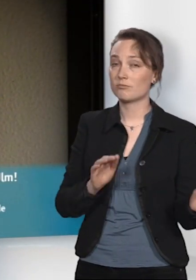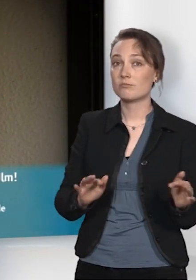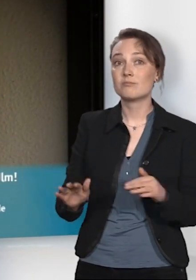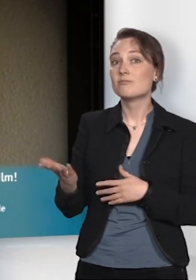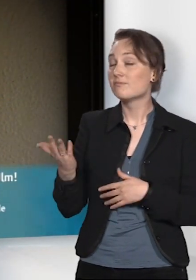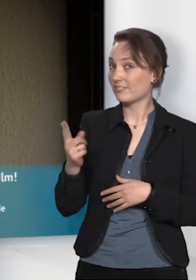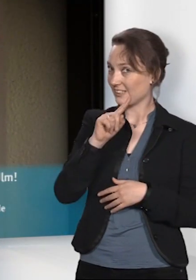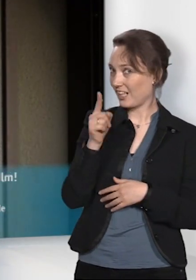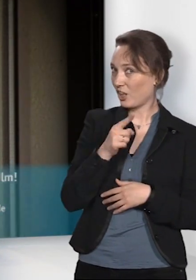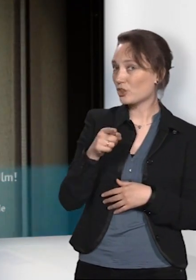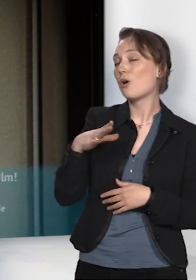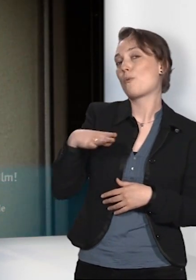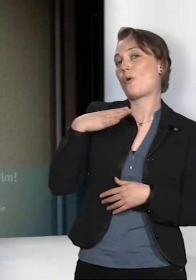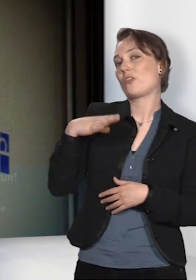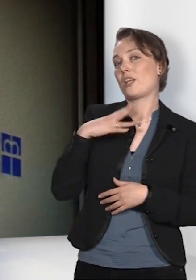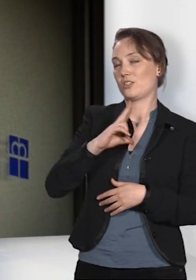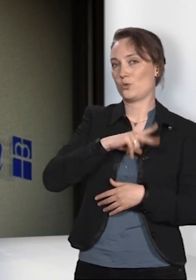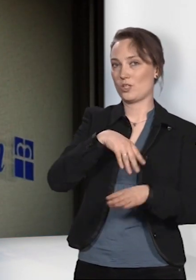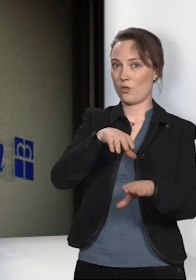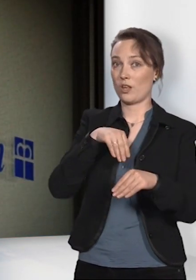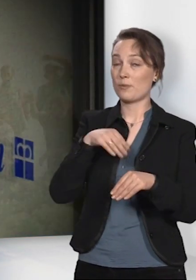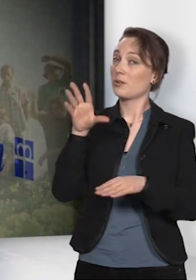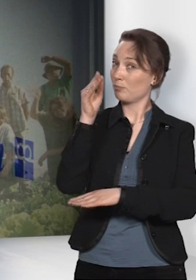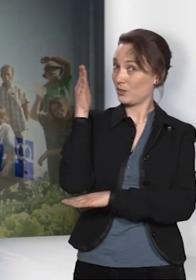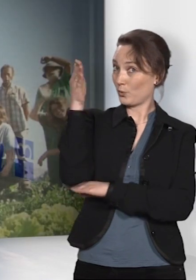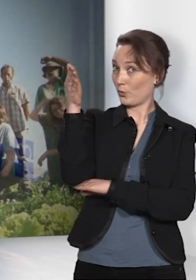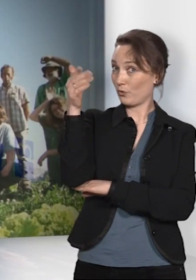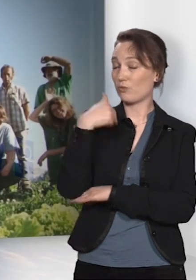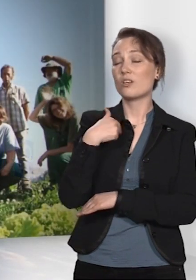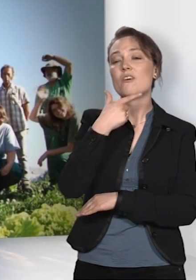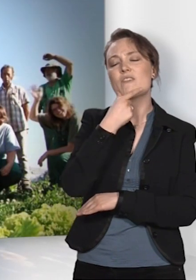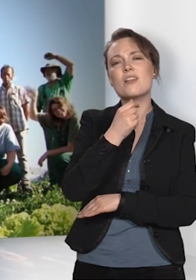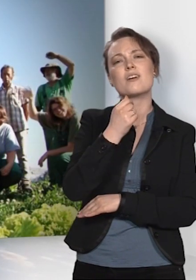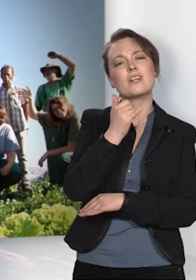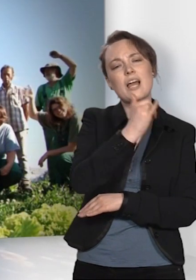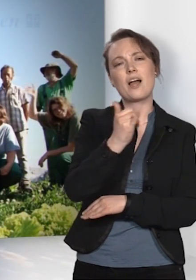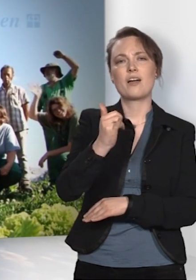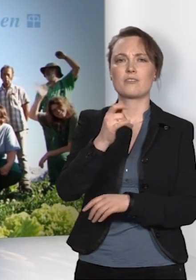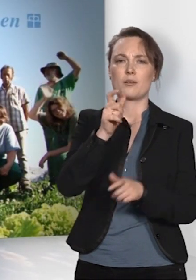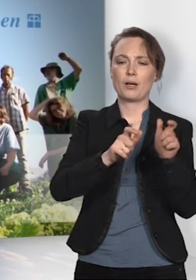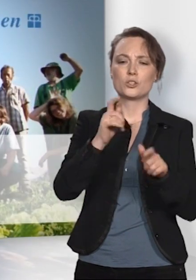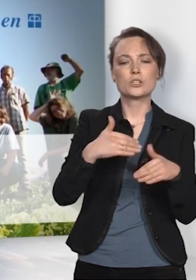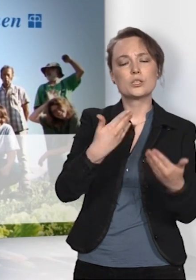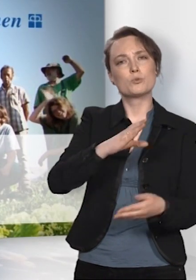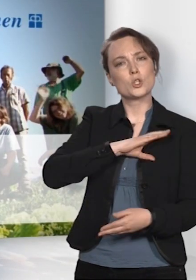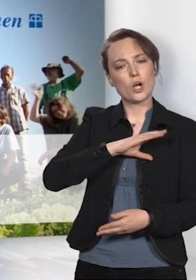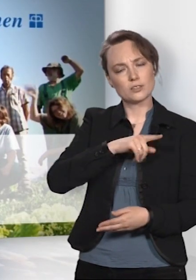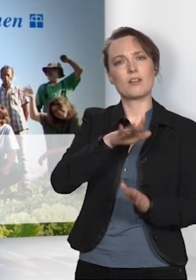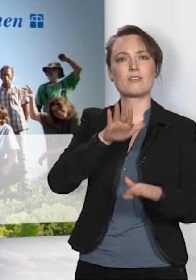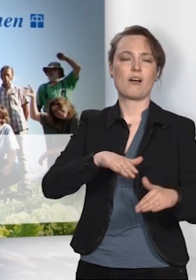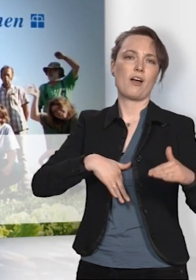Die Zieglerschen, ein modernes Sozialunternehmen mit Zukunft. Wir möchten jedem Menschen ein erfülltes Leben